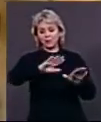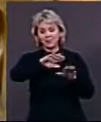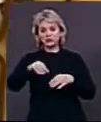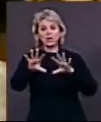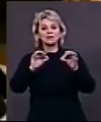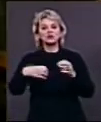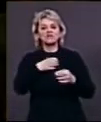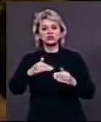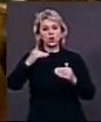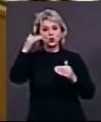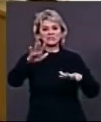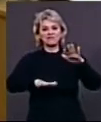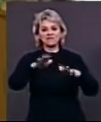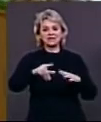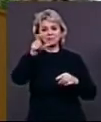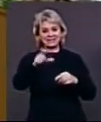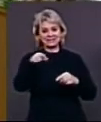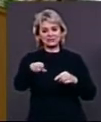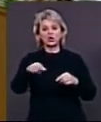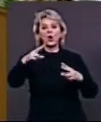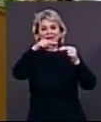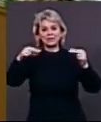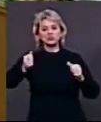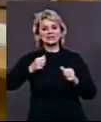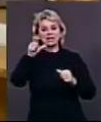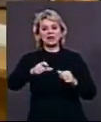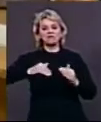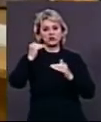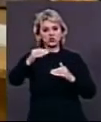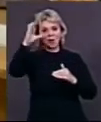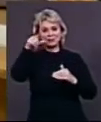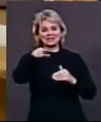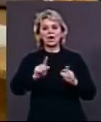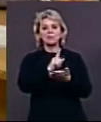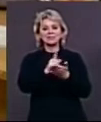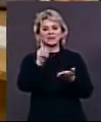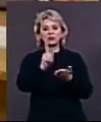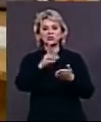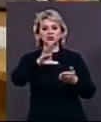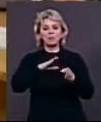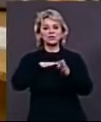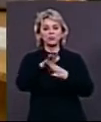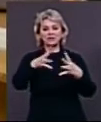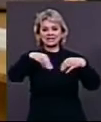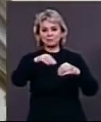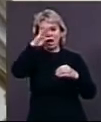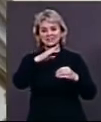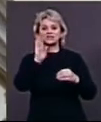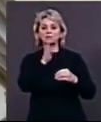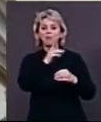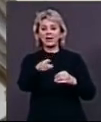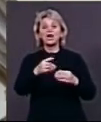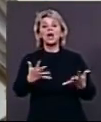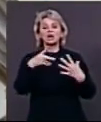отборе важны и рост, и вес призывника. У кремлевских солдат высшее образование. Обязательно должна быть полная семья, отец и мать.